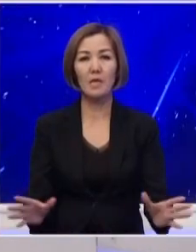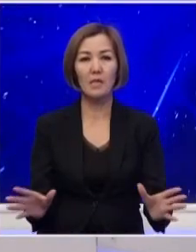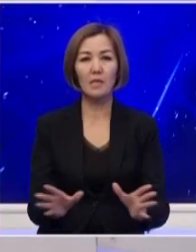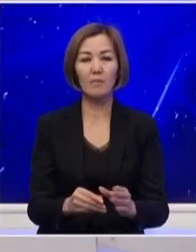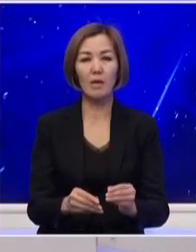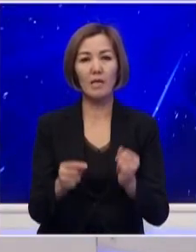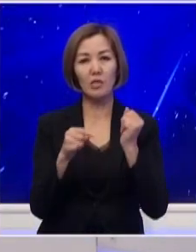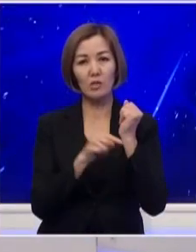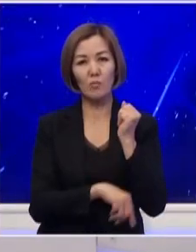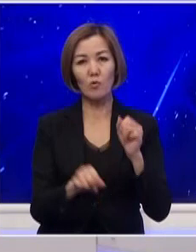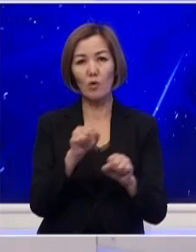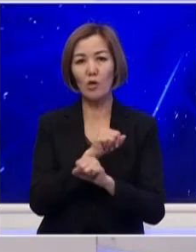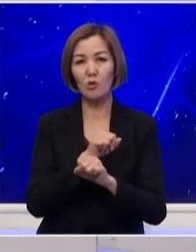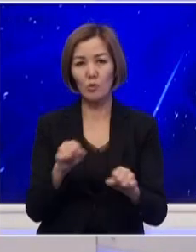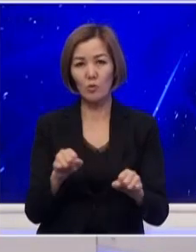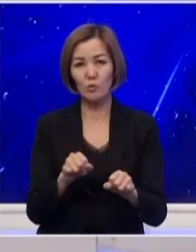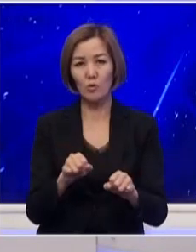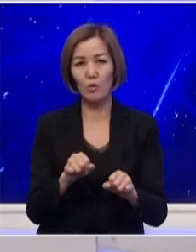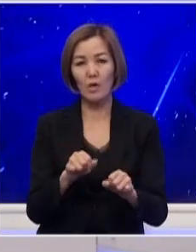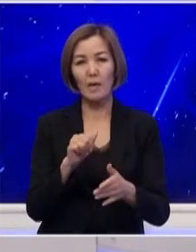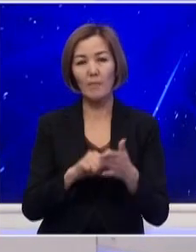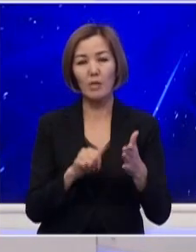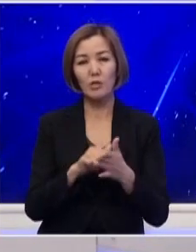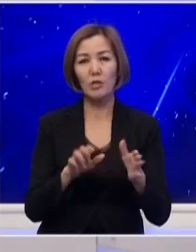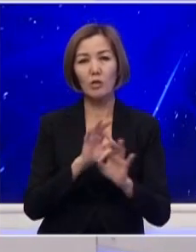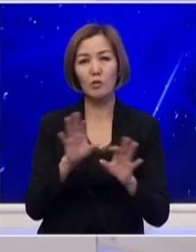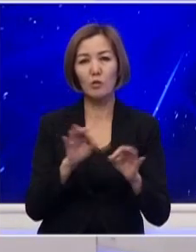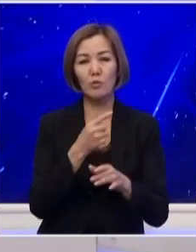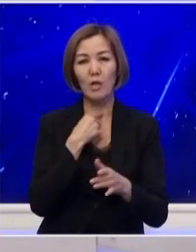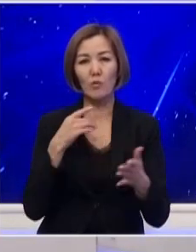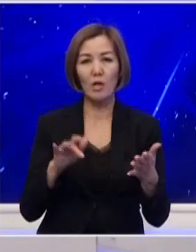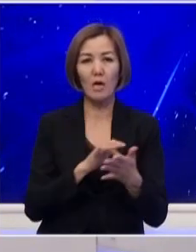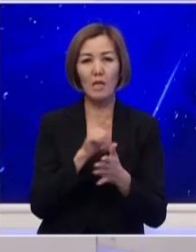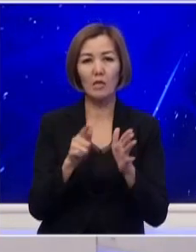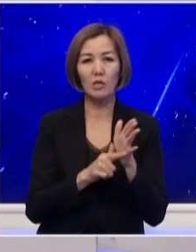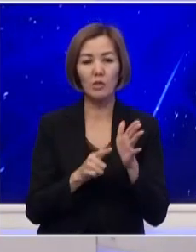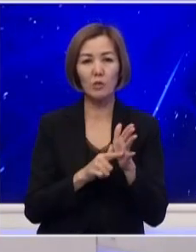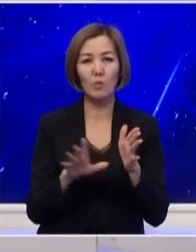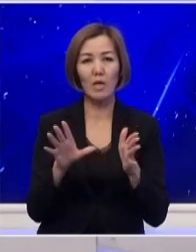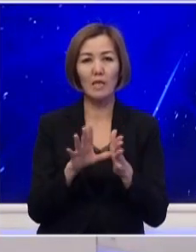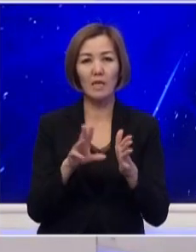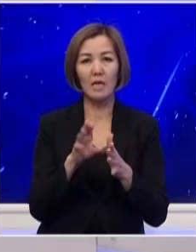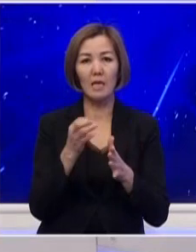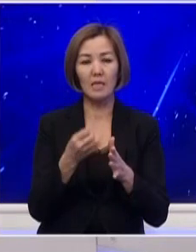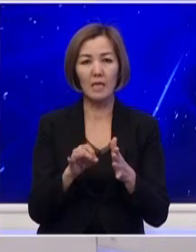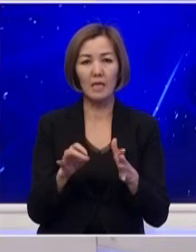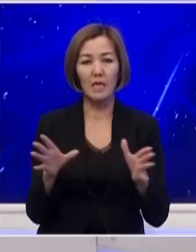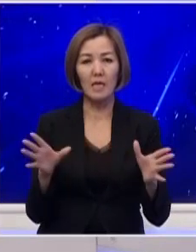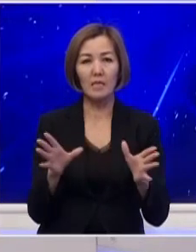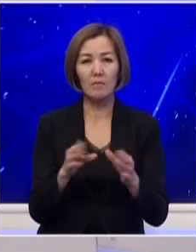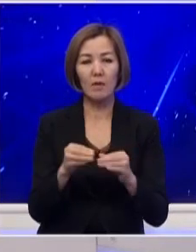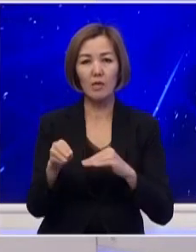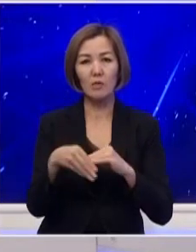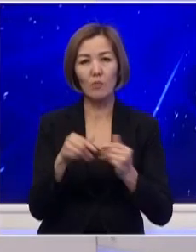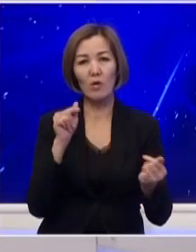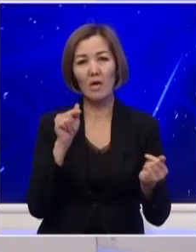Сыбайлас жемқорлыққа жол жоқ салдарын түсіндіру мақсатында Талдықорған қаласында Жетісу Энерготрейд және сыбайлас жемқорлыққа қарсы